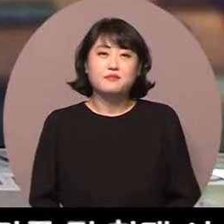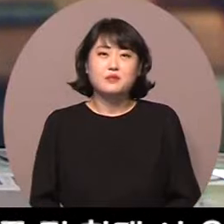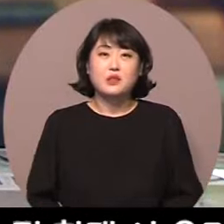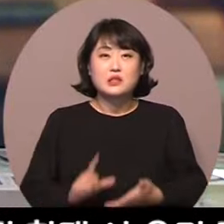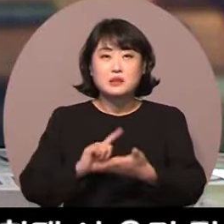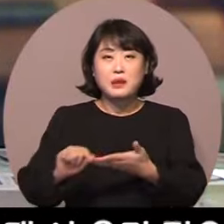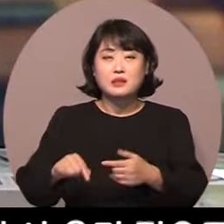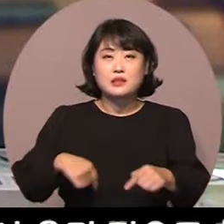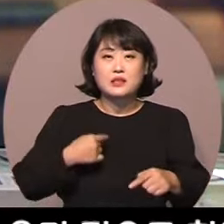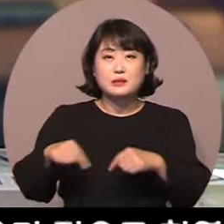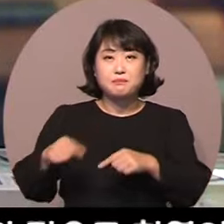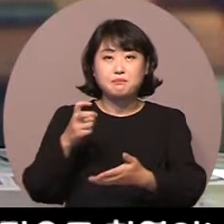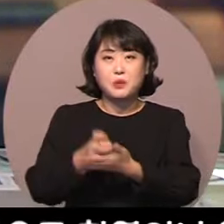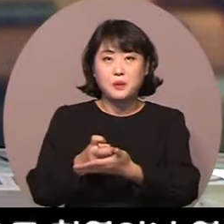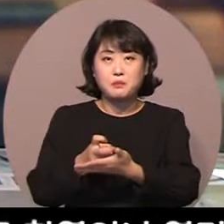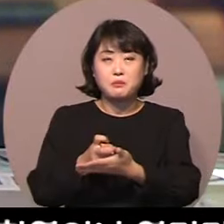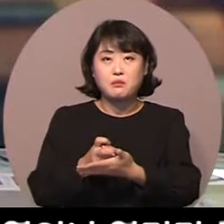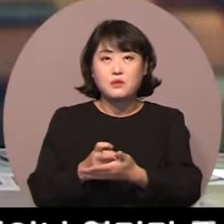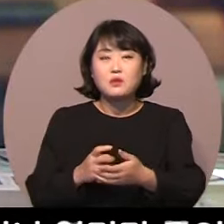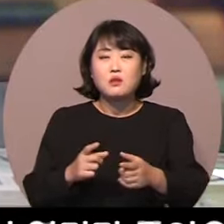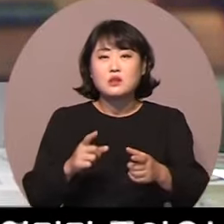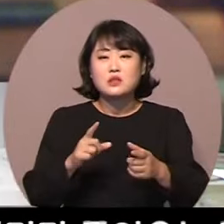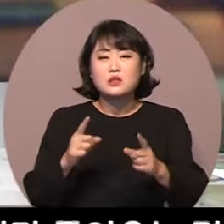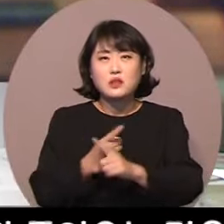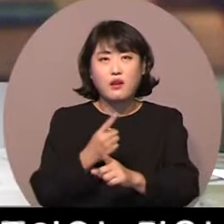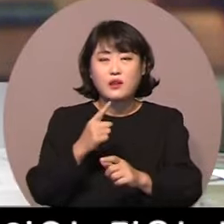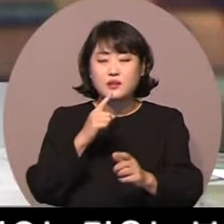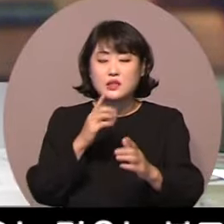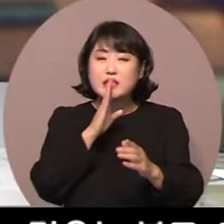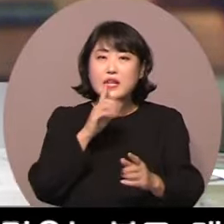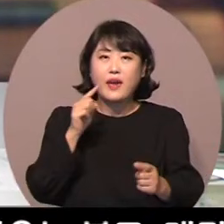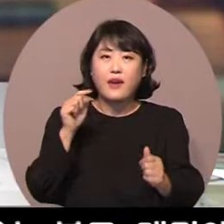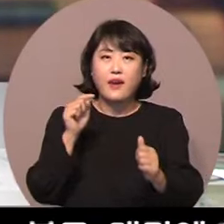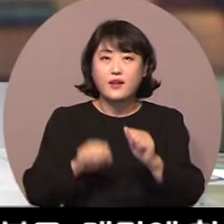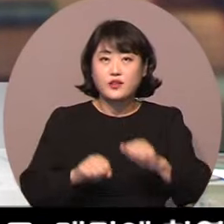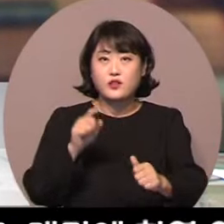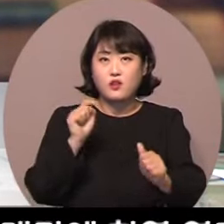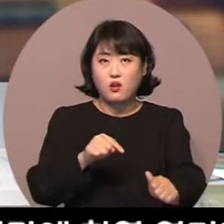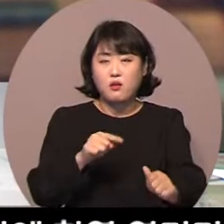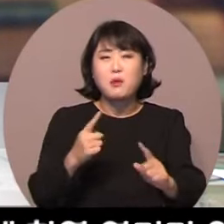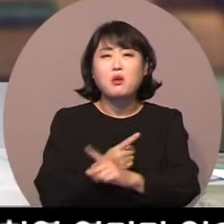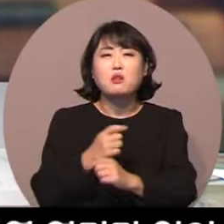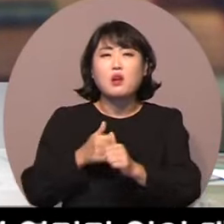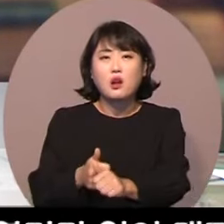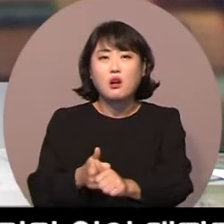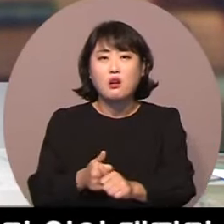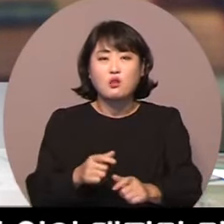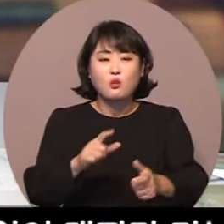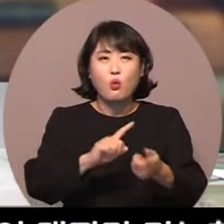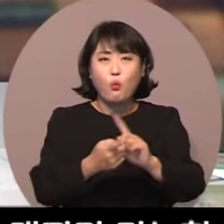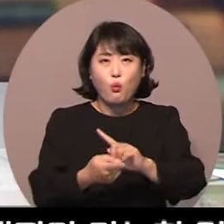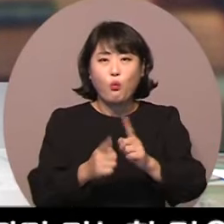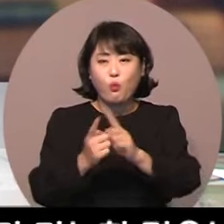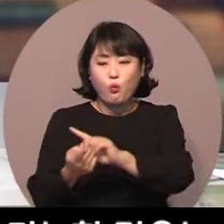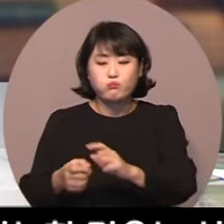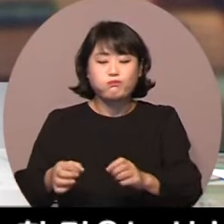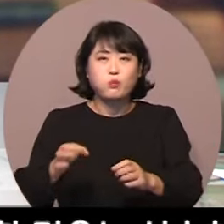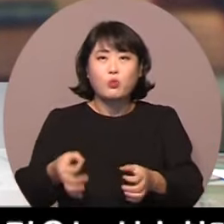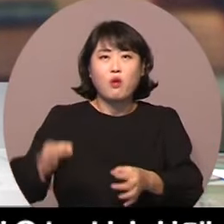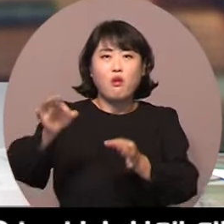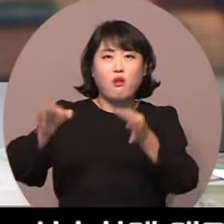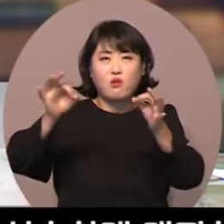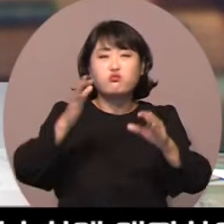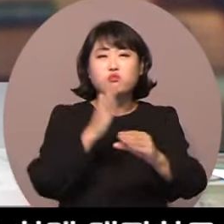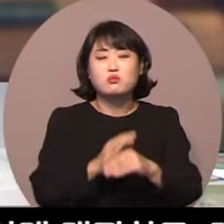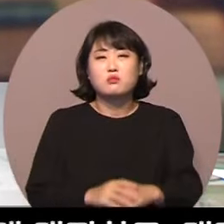지방자치법 시행령 개정에 따라 지방 의회가 너도나도 의종 활동비 인상을 추진하고 있습니다 자전시 의회와